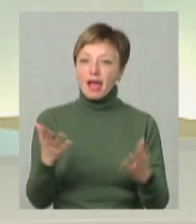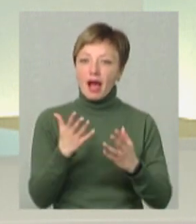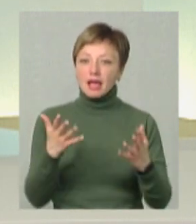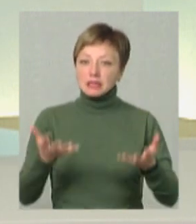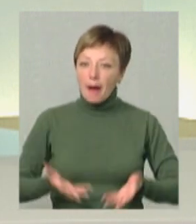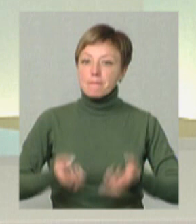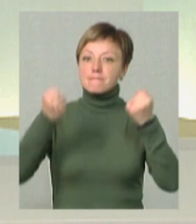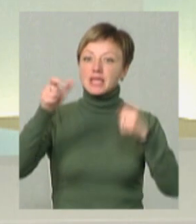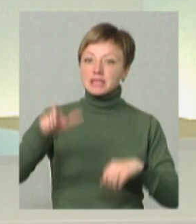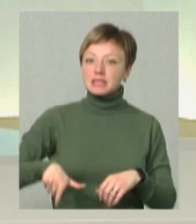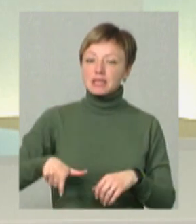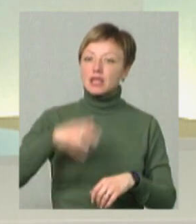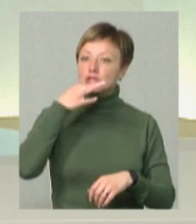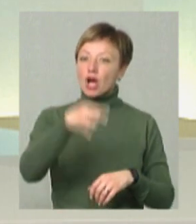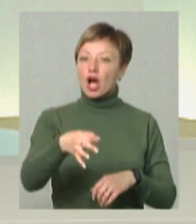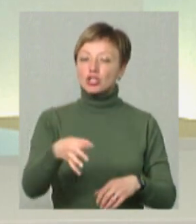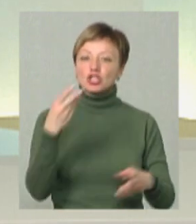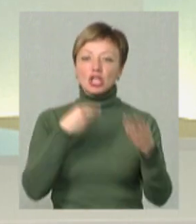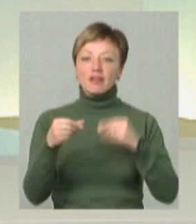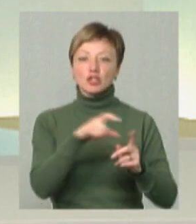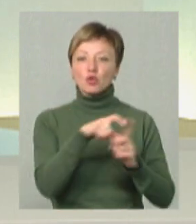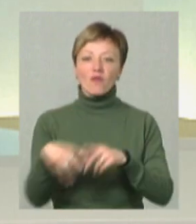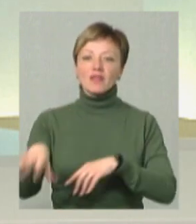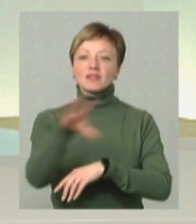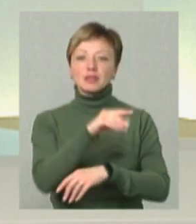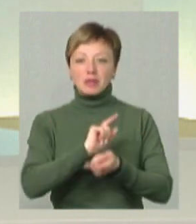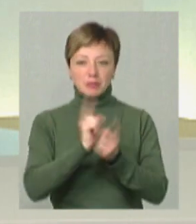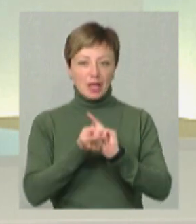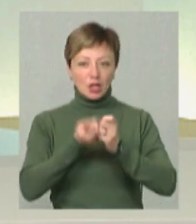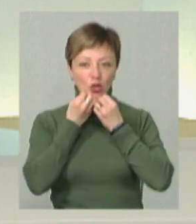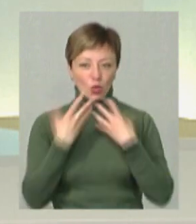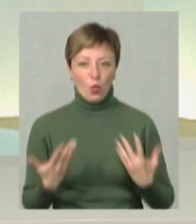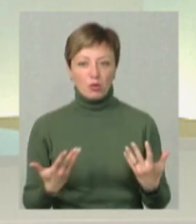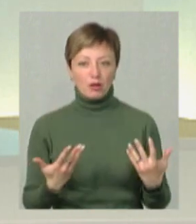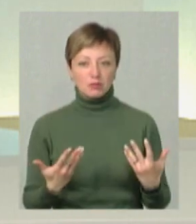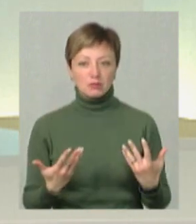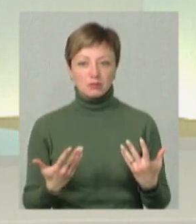месія, він скаже чарівне слово, і всім нам стане добре.